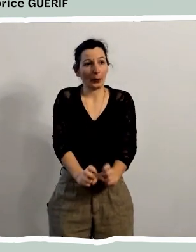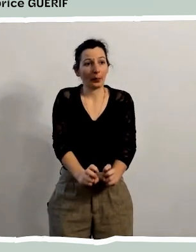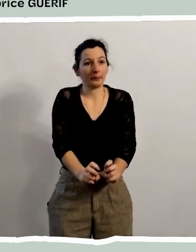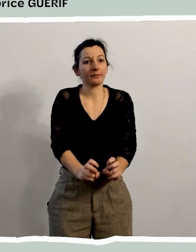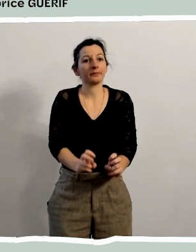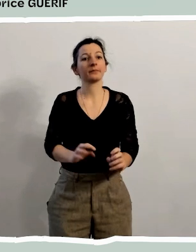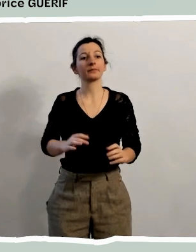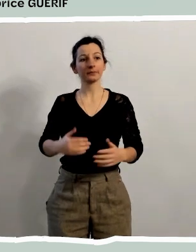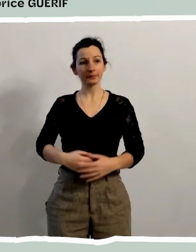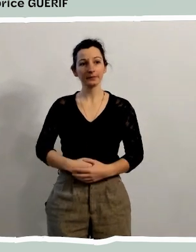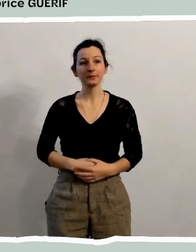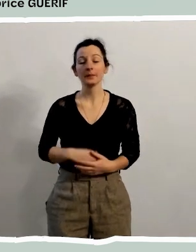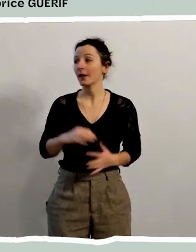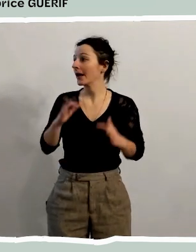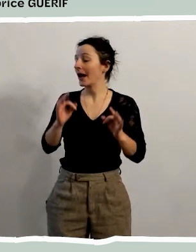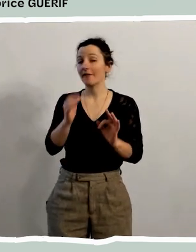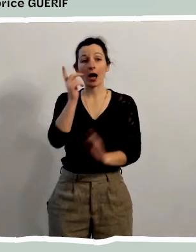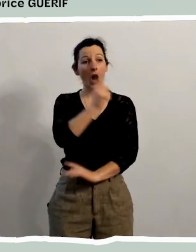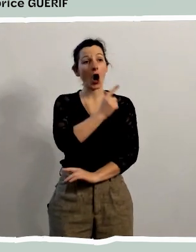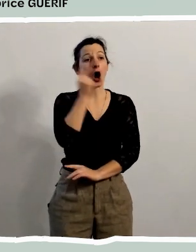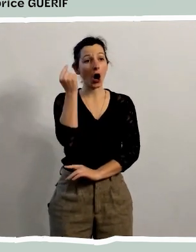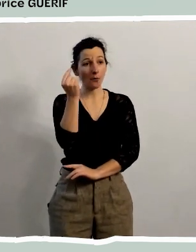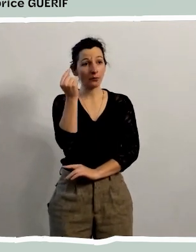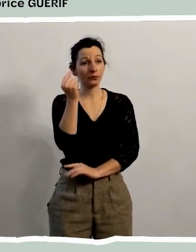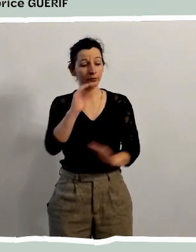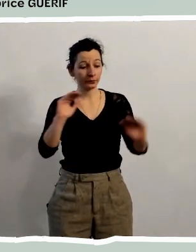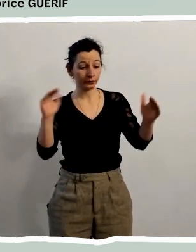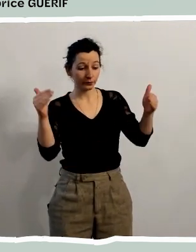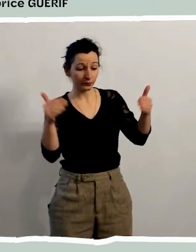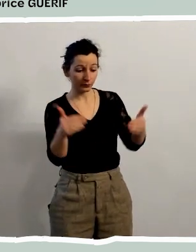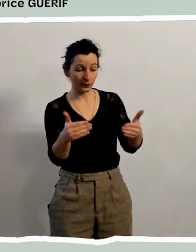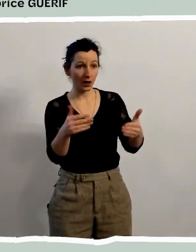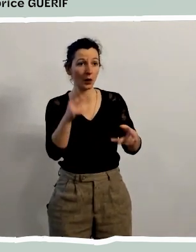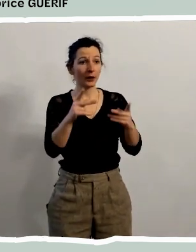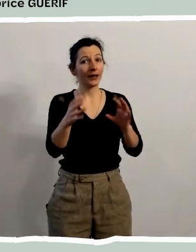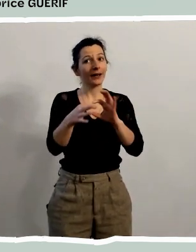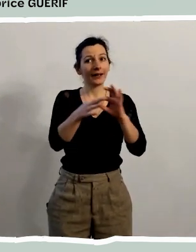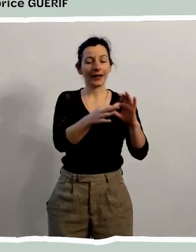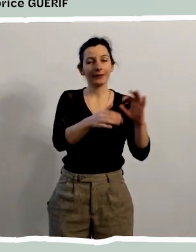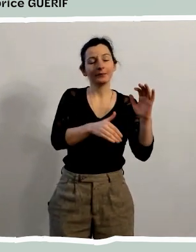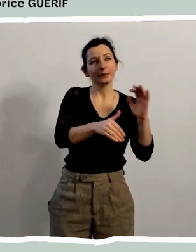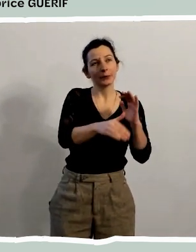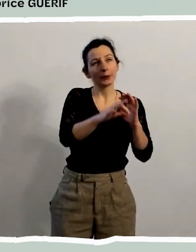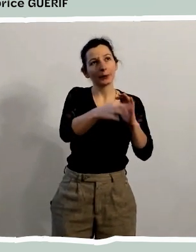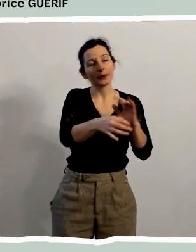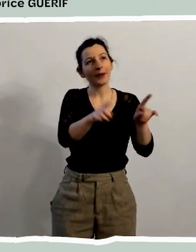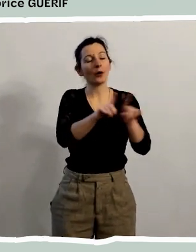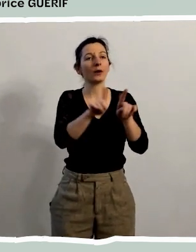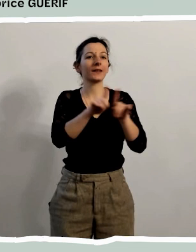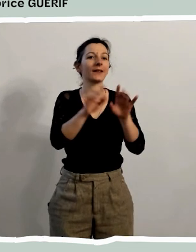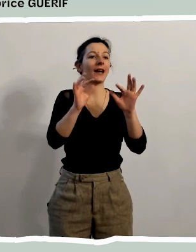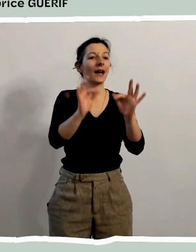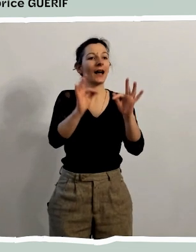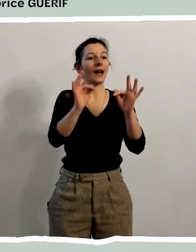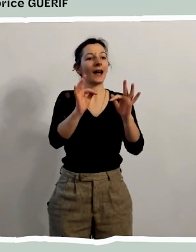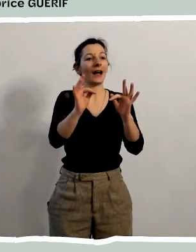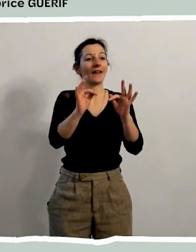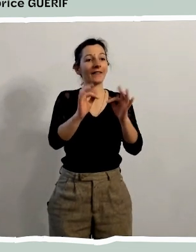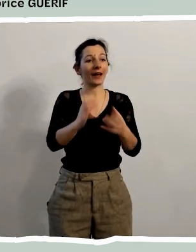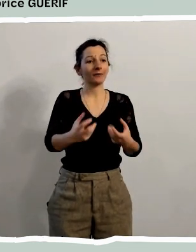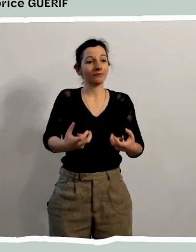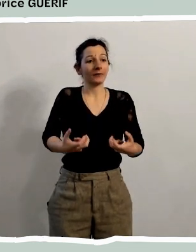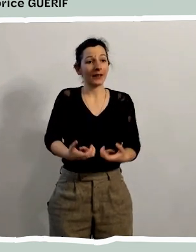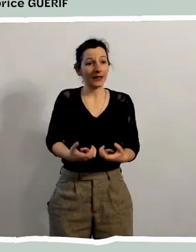puis enfin, du côté masculin, c'est pas en rapport avec la fertilité, mais c'est quand même en rapport avec le